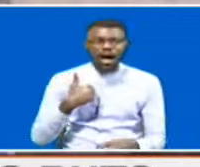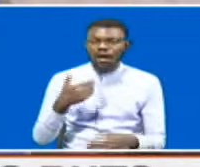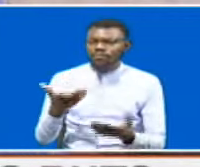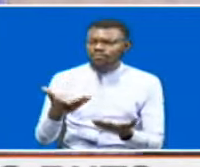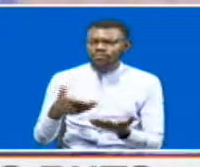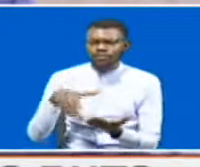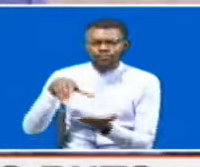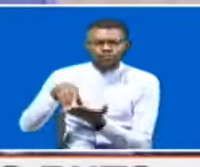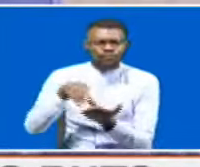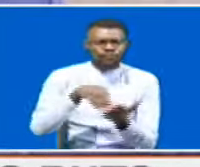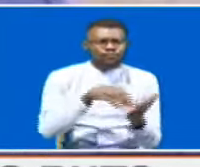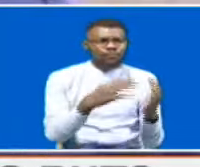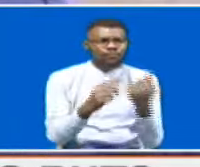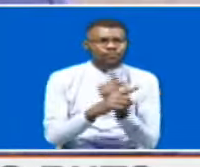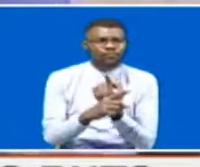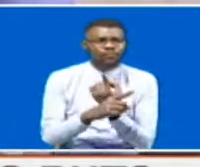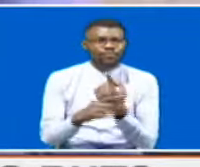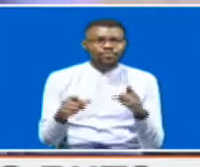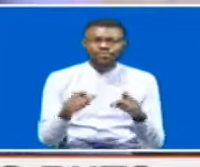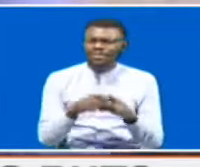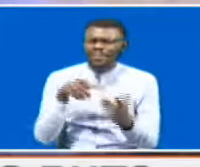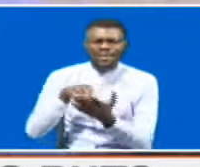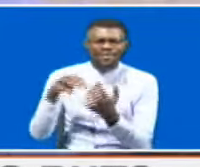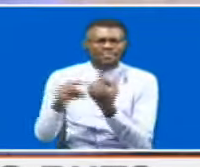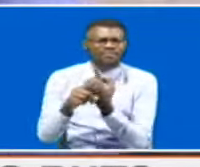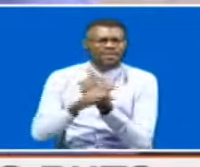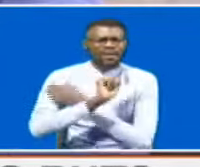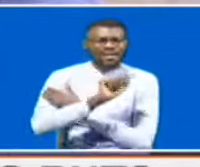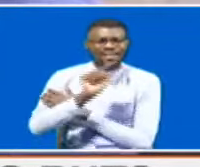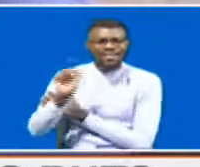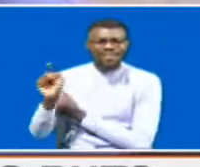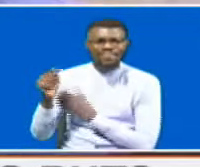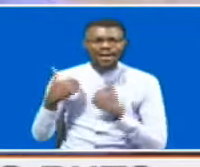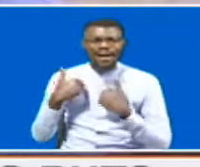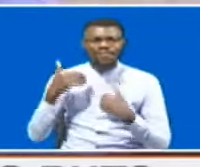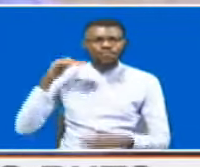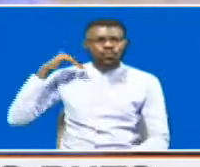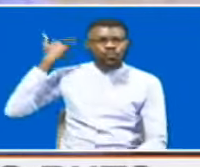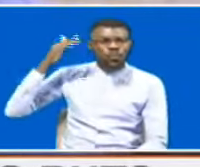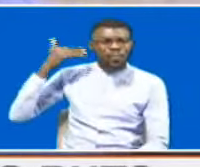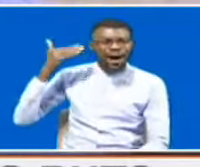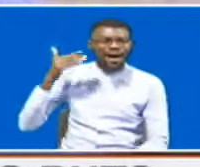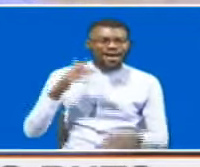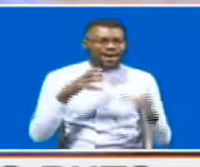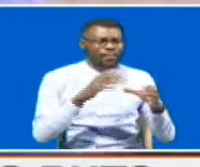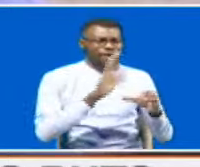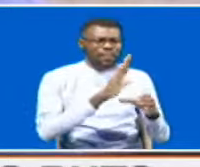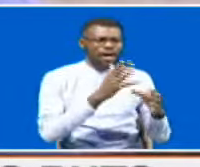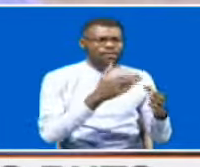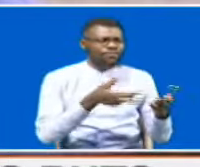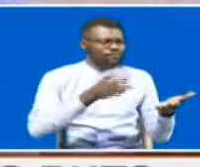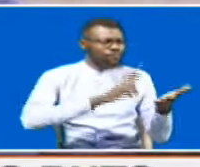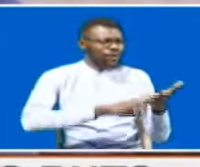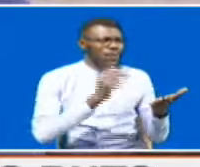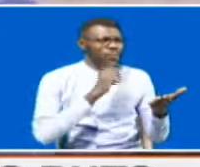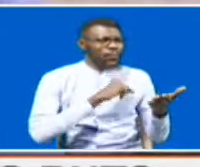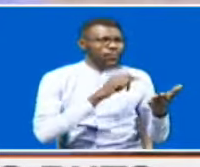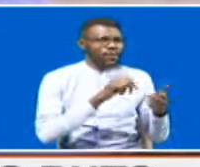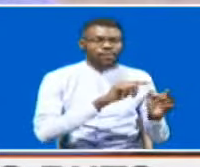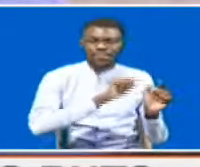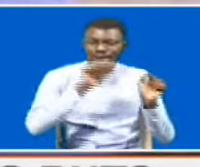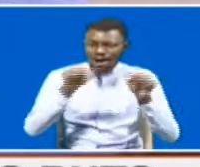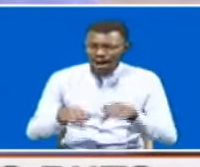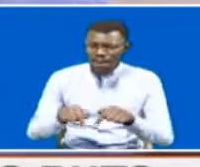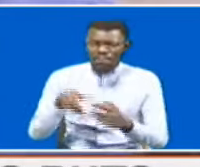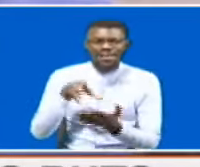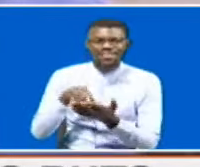kesi. Anapitia hapa, anaweka kesi. Anaenda hata Dubai, anatoa kampuni huko, anaregister kampuni huko, anaweka kesi